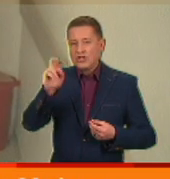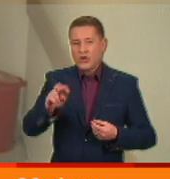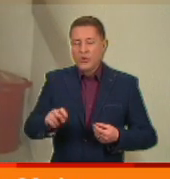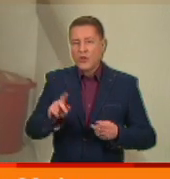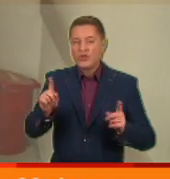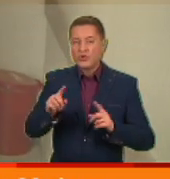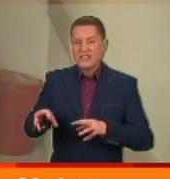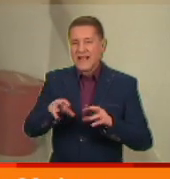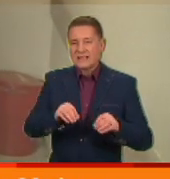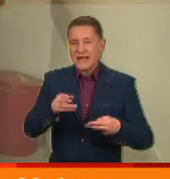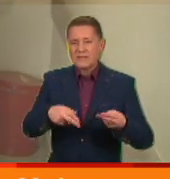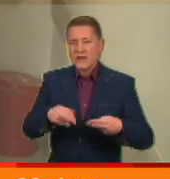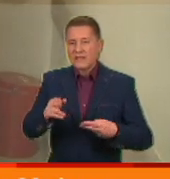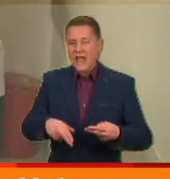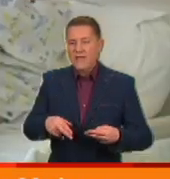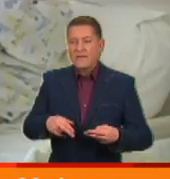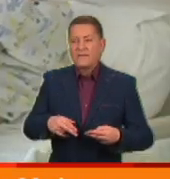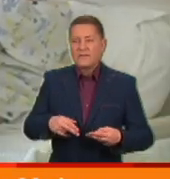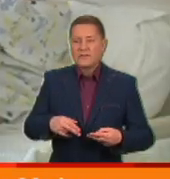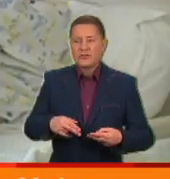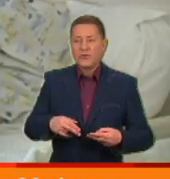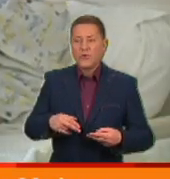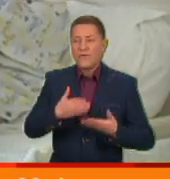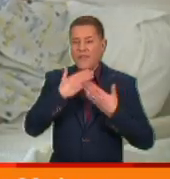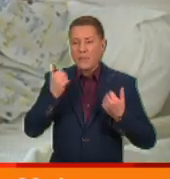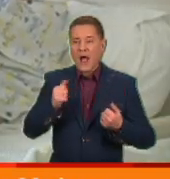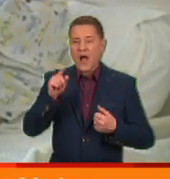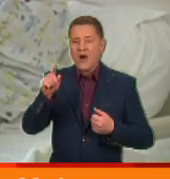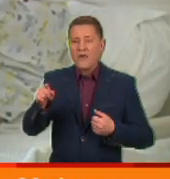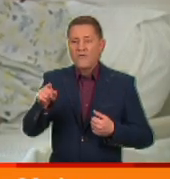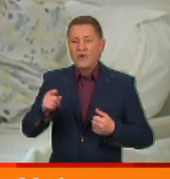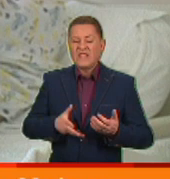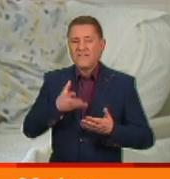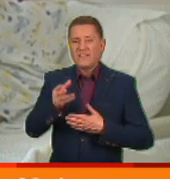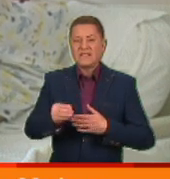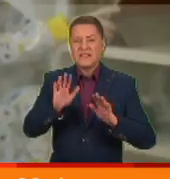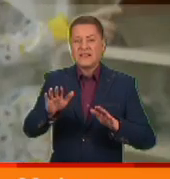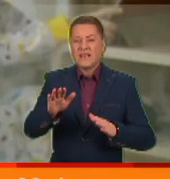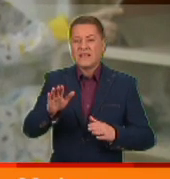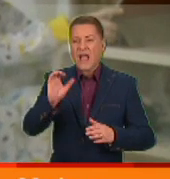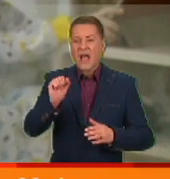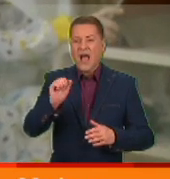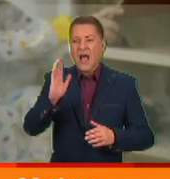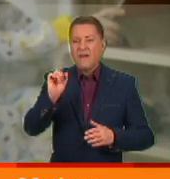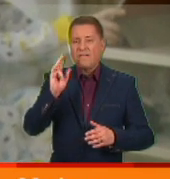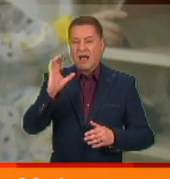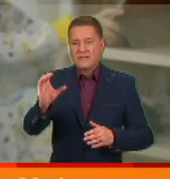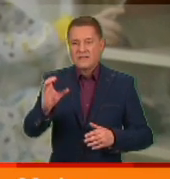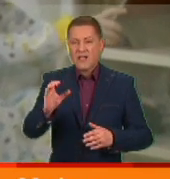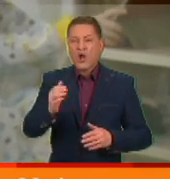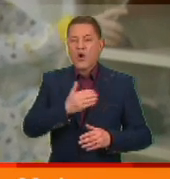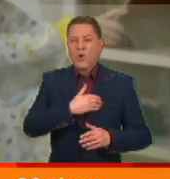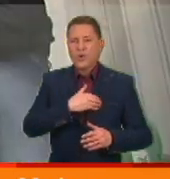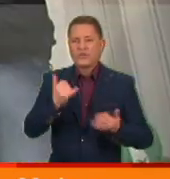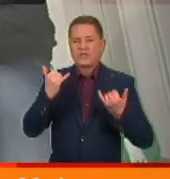трансплантацію кісткового мізку виставила турецька клініка, нема. Вони тут, бо внесли лише аванс. Тому стільки хочеться